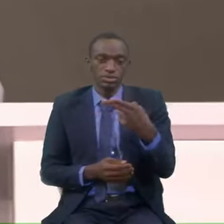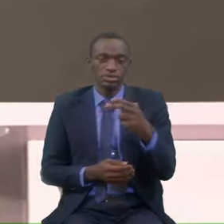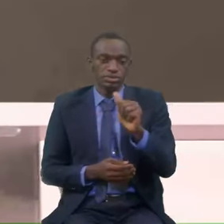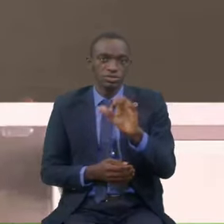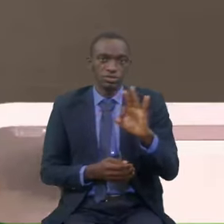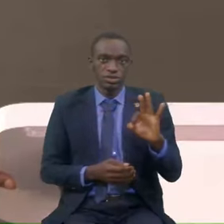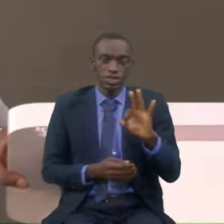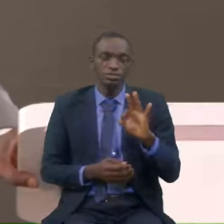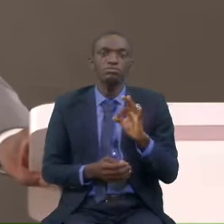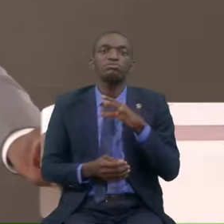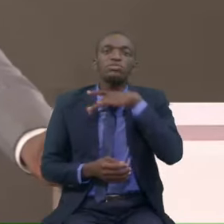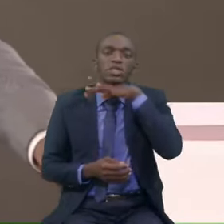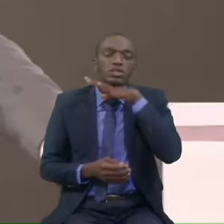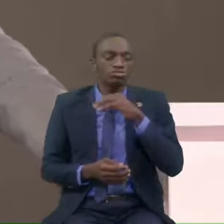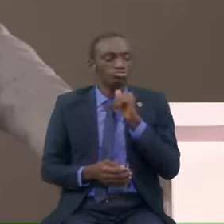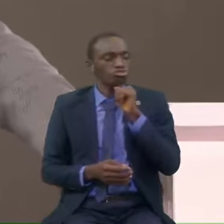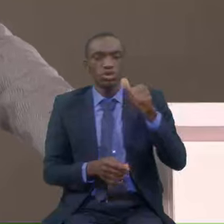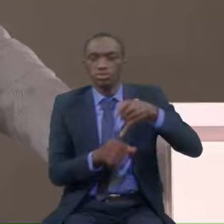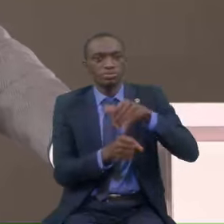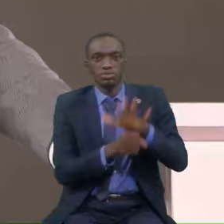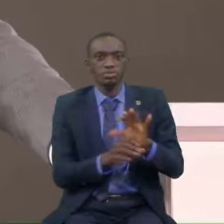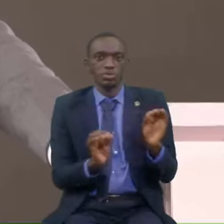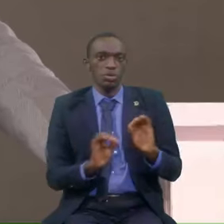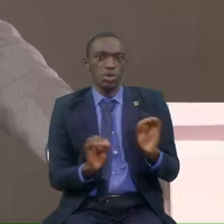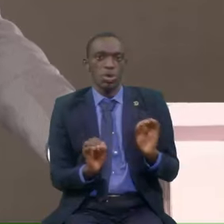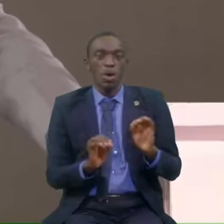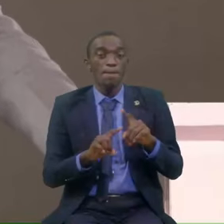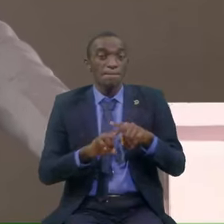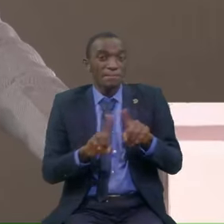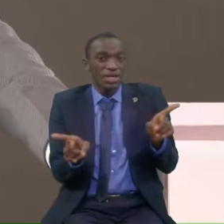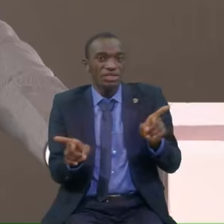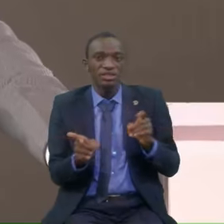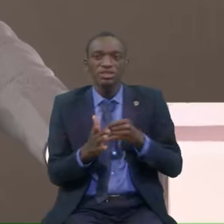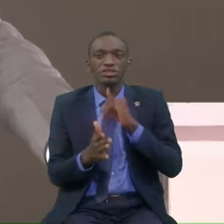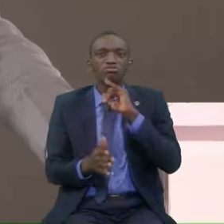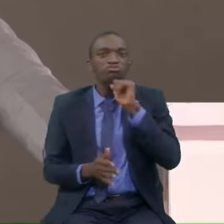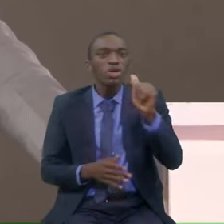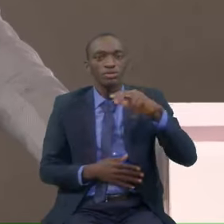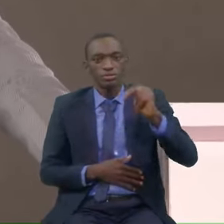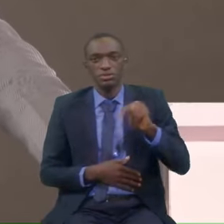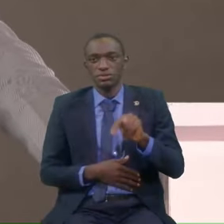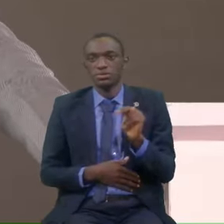La paille n'est pas quelque chose d'empoisonné, mais ça ne nourrit pas.